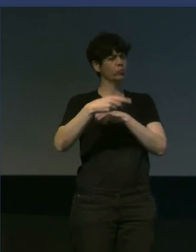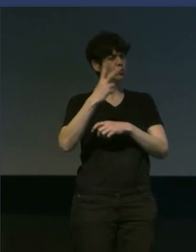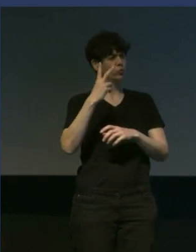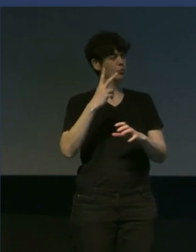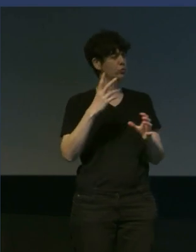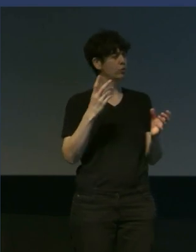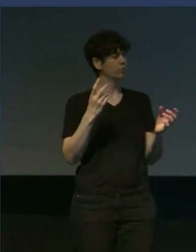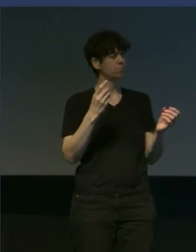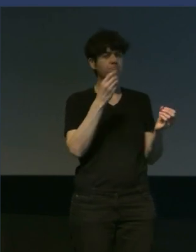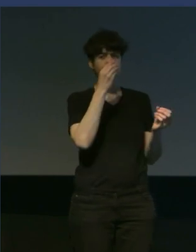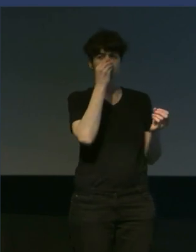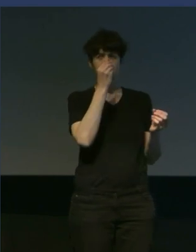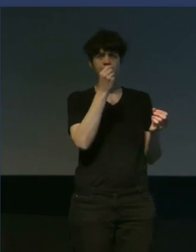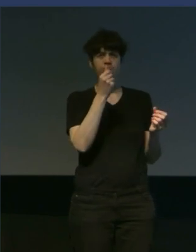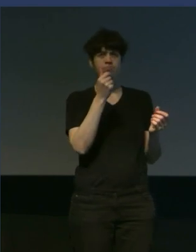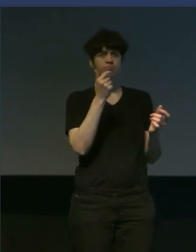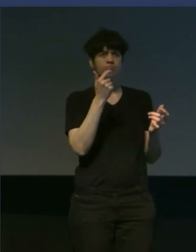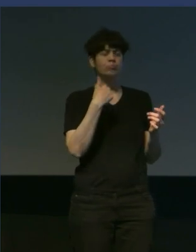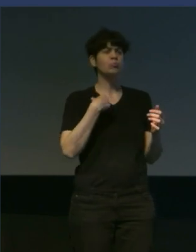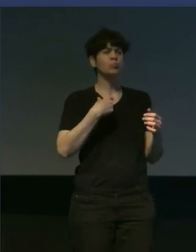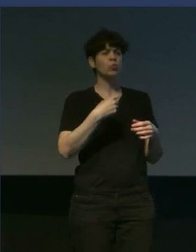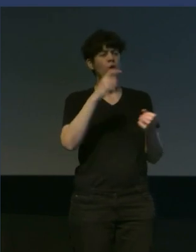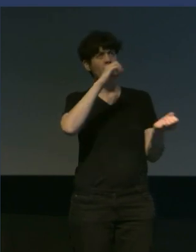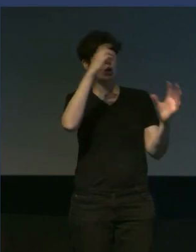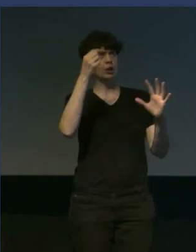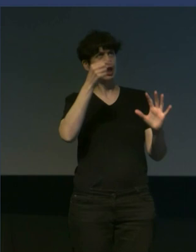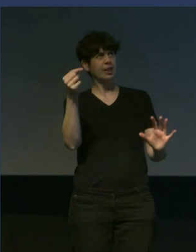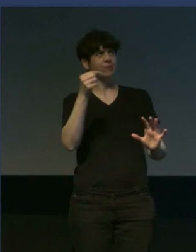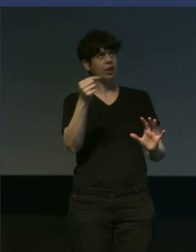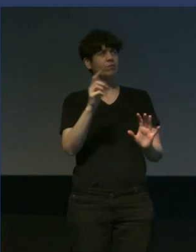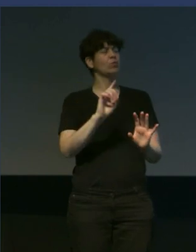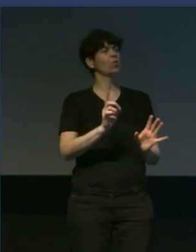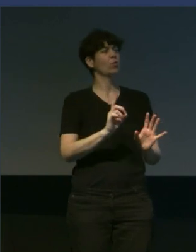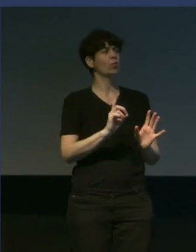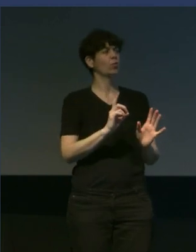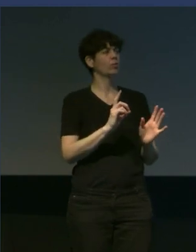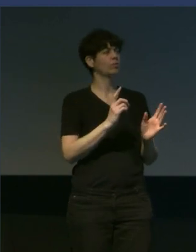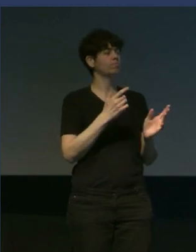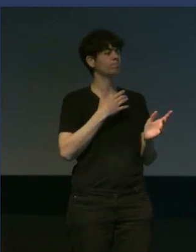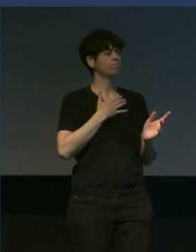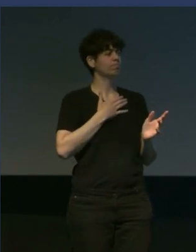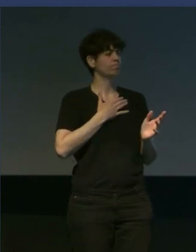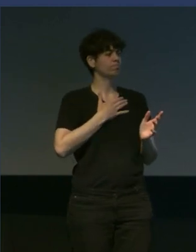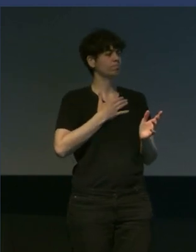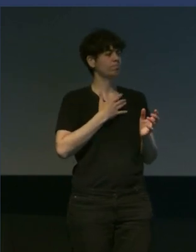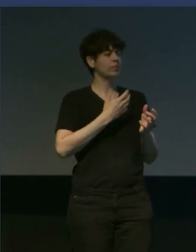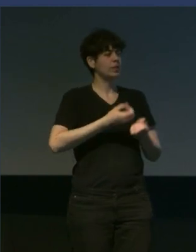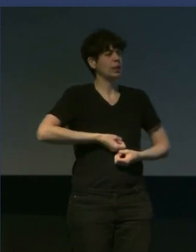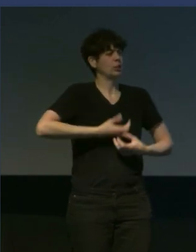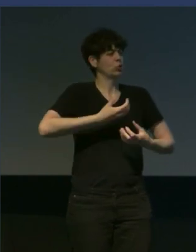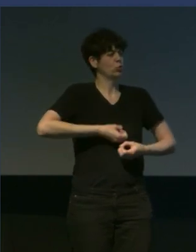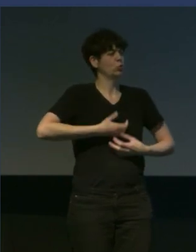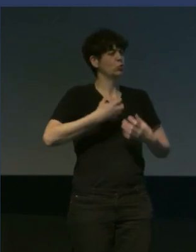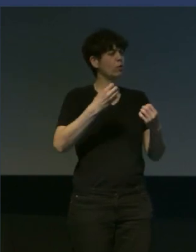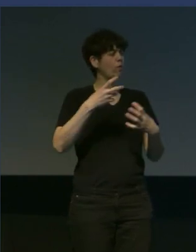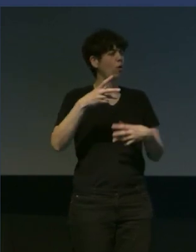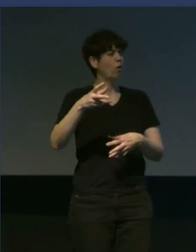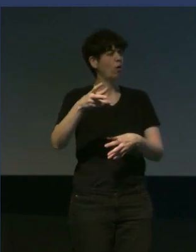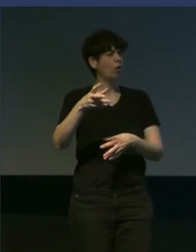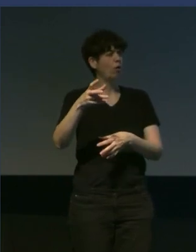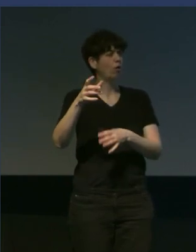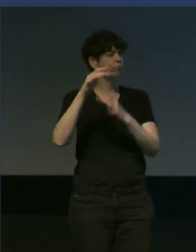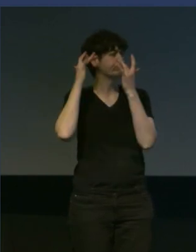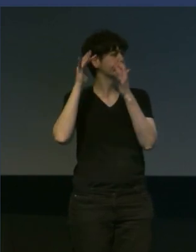que, je suis pas aussi pessimiste que vous. Je pense que les discours qu'on entend sont